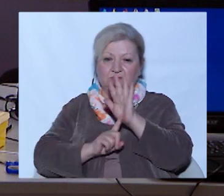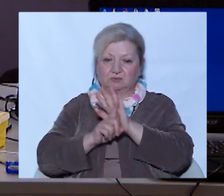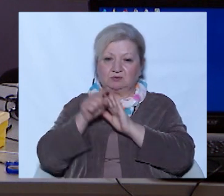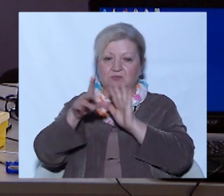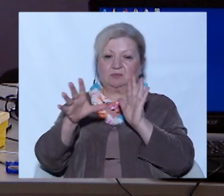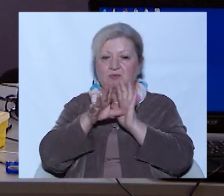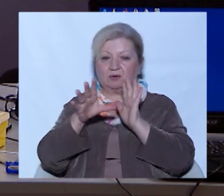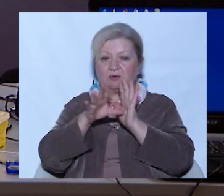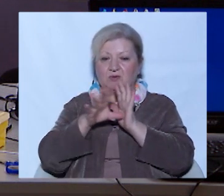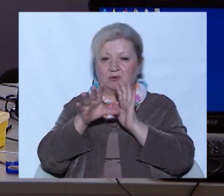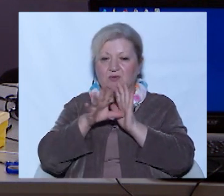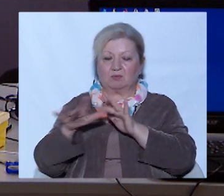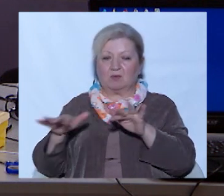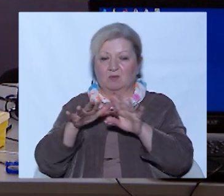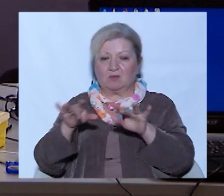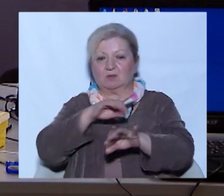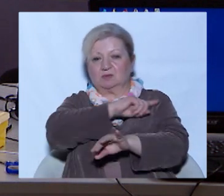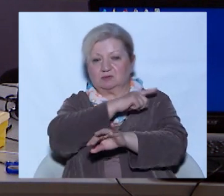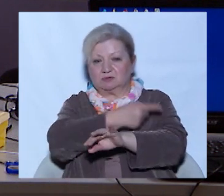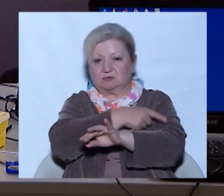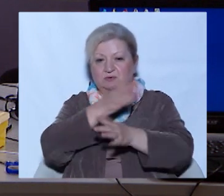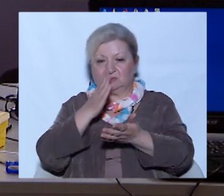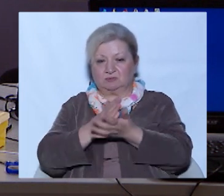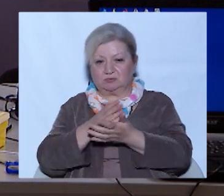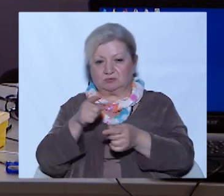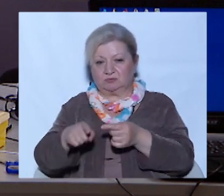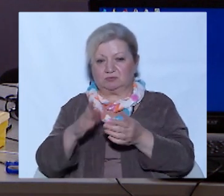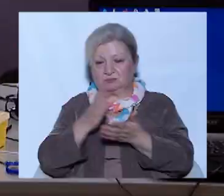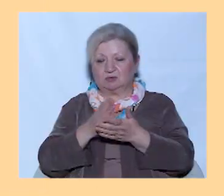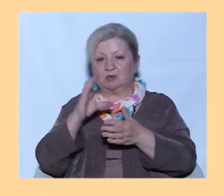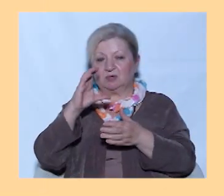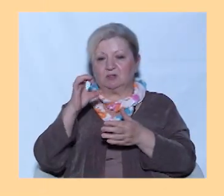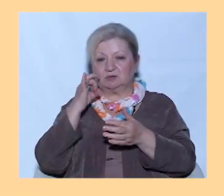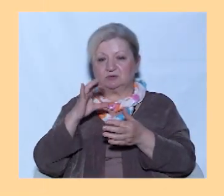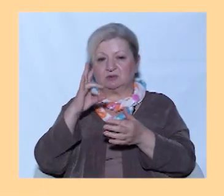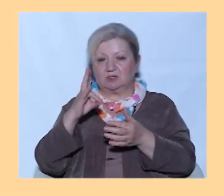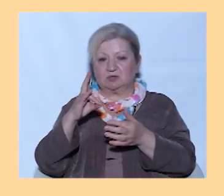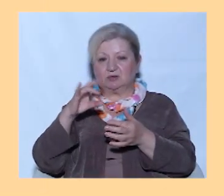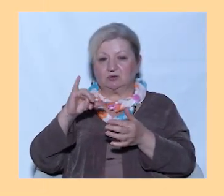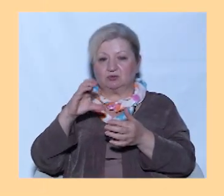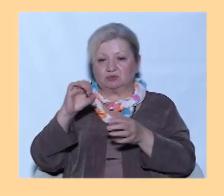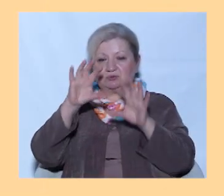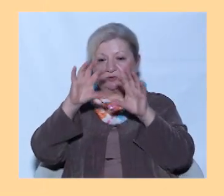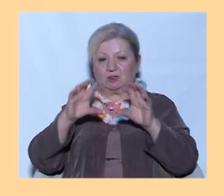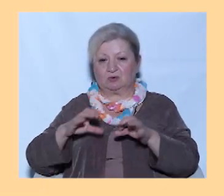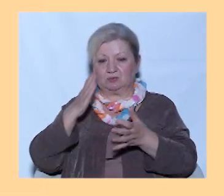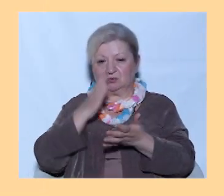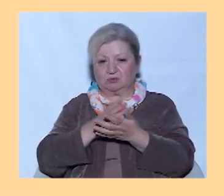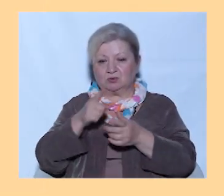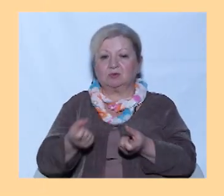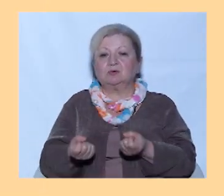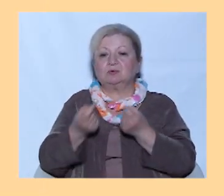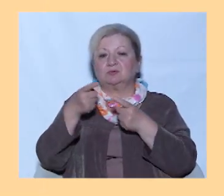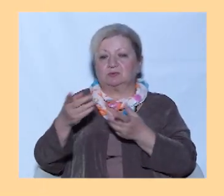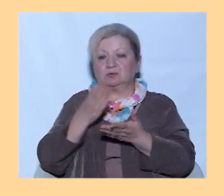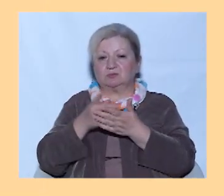უკვე ელექტრომამოძრავებელი ძალა, რომელსაც აი ესეთი სინუსის კანონი გვაქვს, ანუ ჰარმონიულ რხევას. საიდან